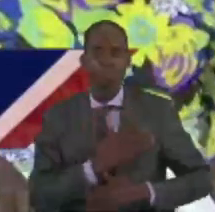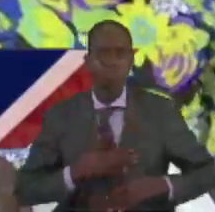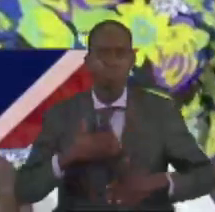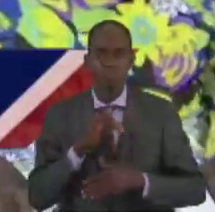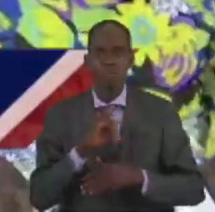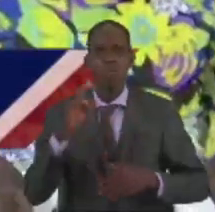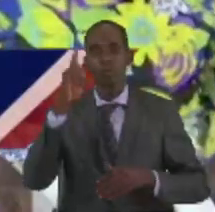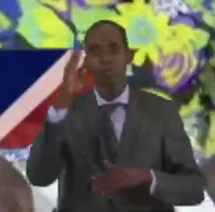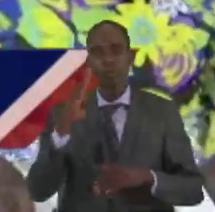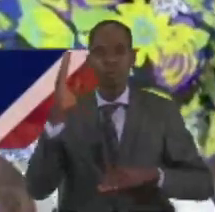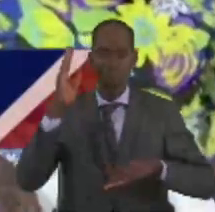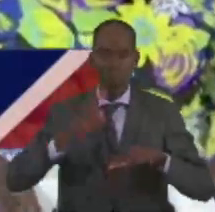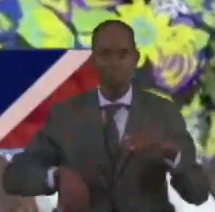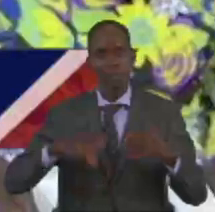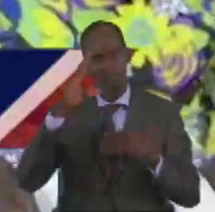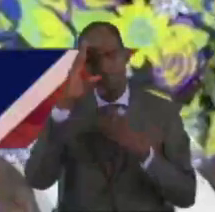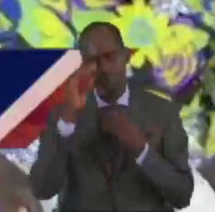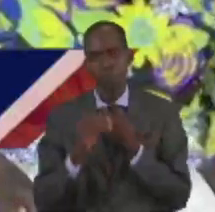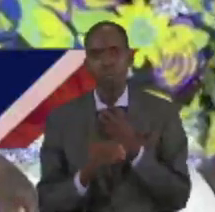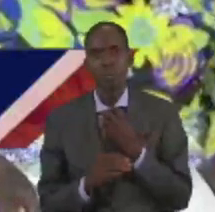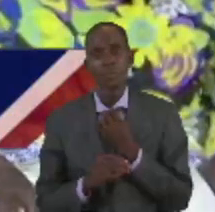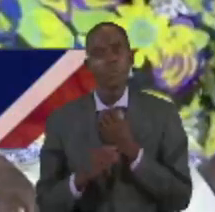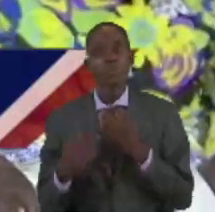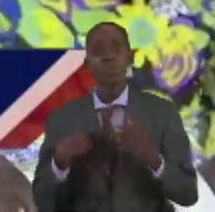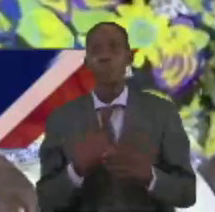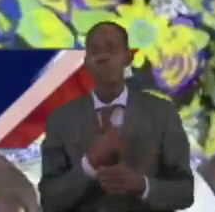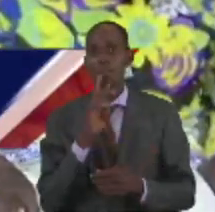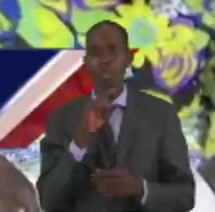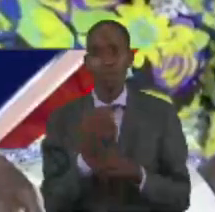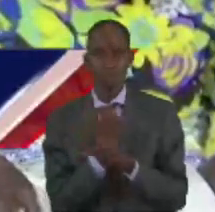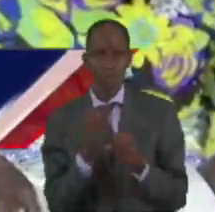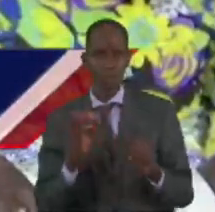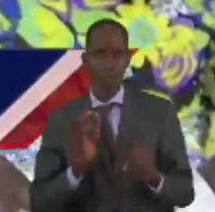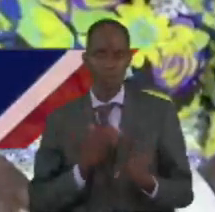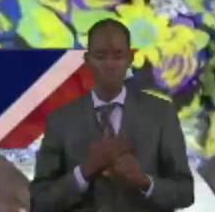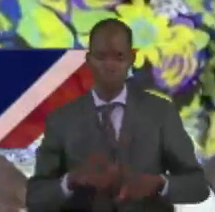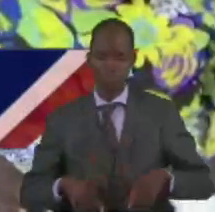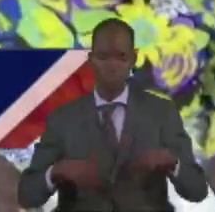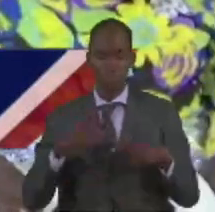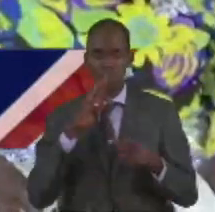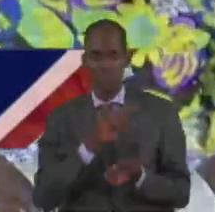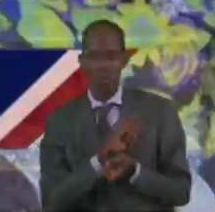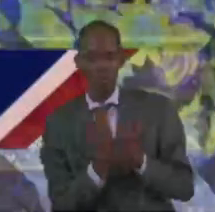Dieu plutôt qu'aux hommes. Lorsque nous sommes sauvés,